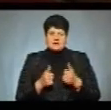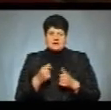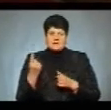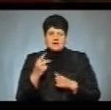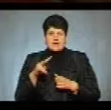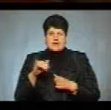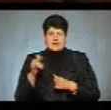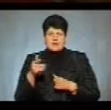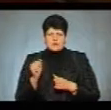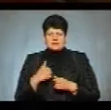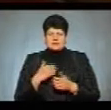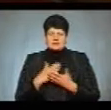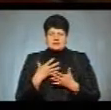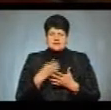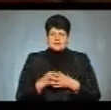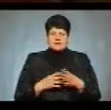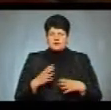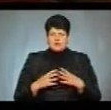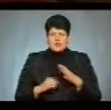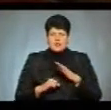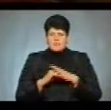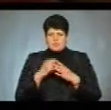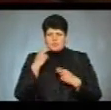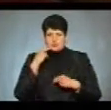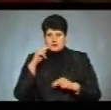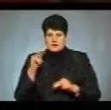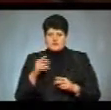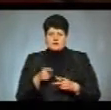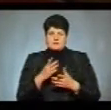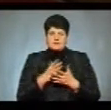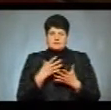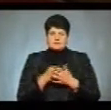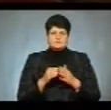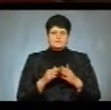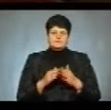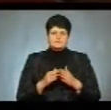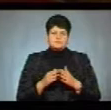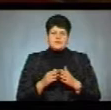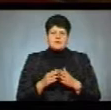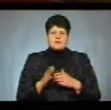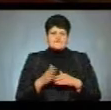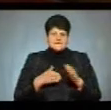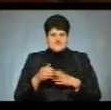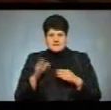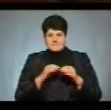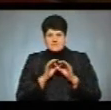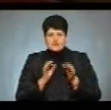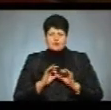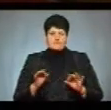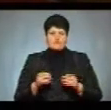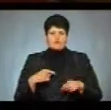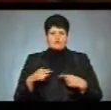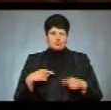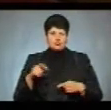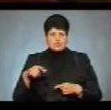є власна тренувальна база, яка вдосконалюється, що команда вже має свою власну домівку, кваліфіковані футболісти,